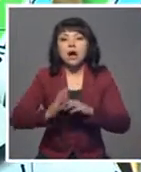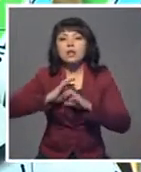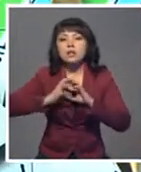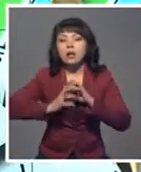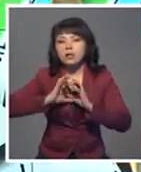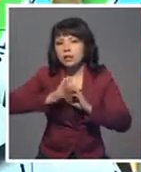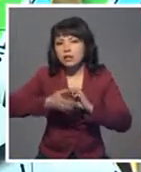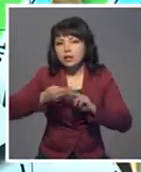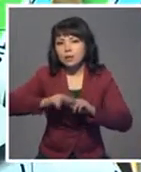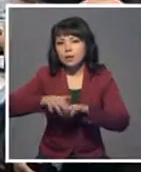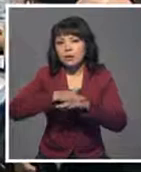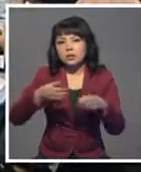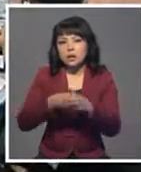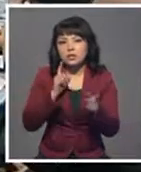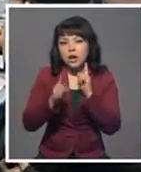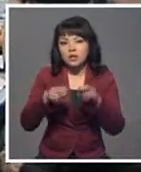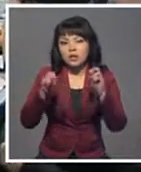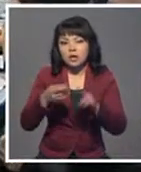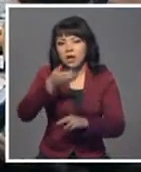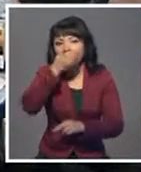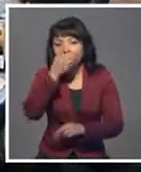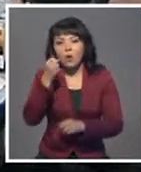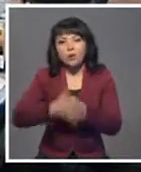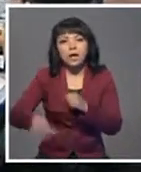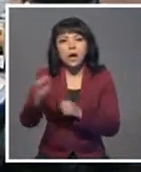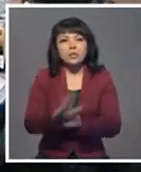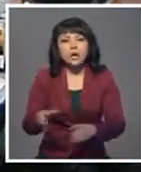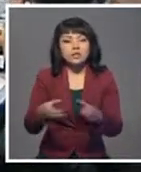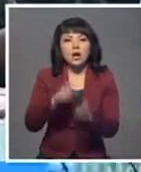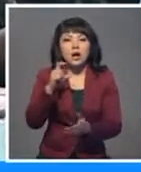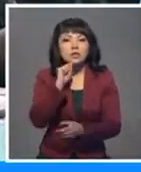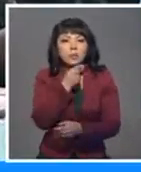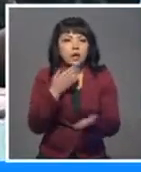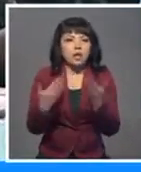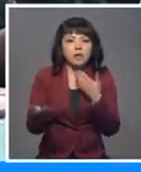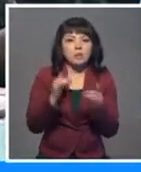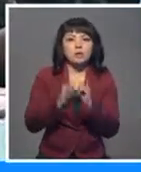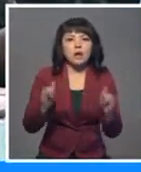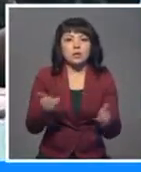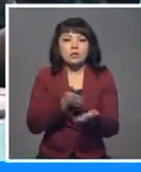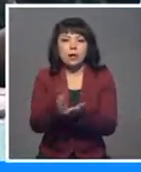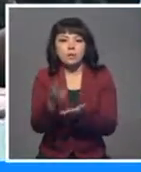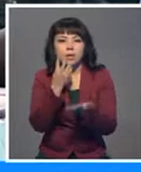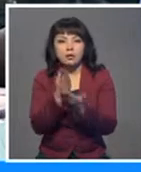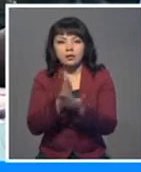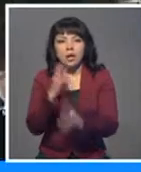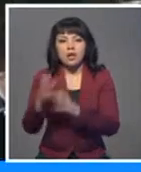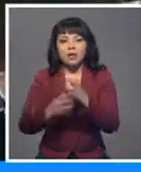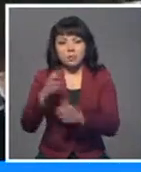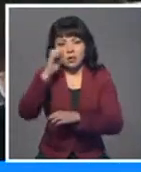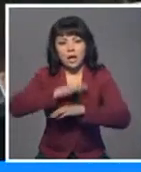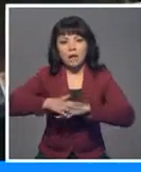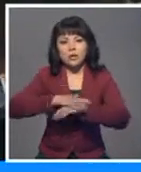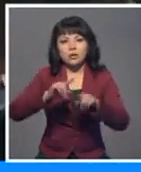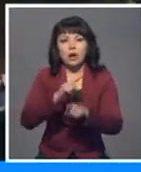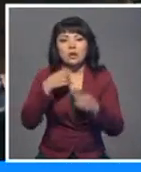өткізілген жиынның мақсаты Ауғанстан мен Орта Азия елдерінің экономикалық қарым-қатынасын арттыруға бағытталған. Әлем елдері еркін экономикалық